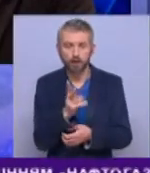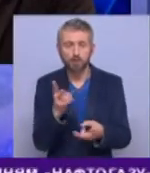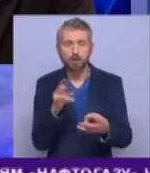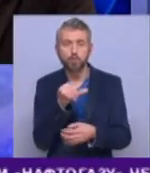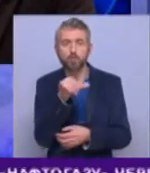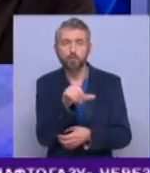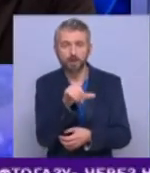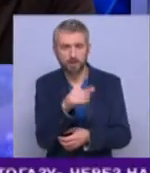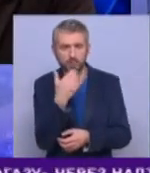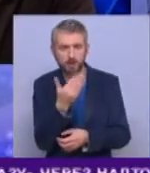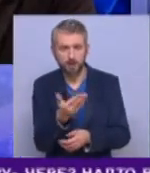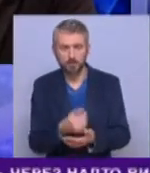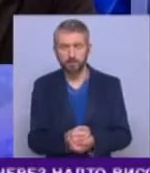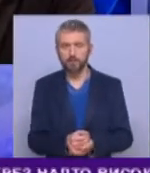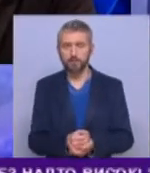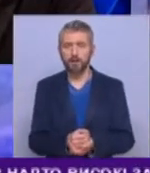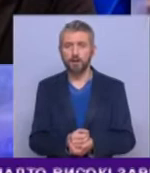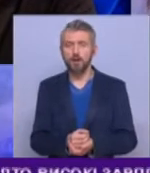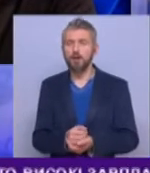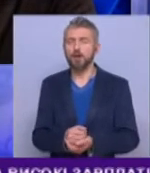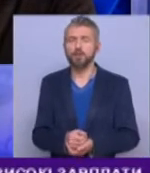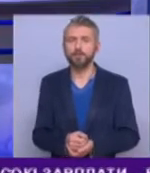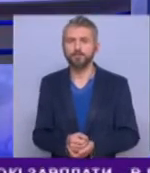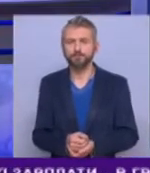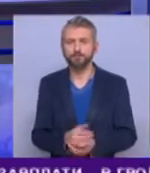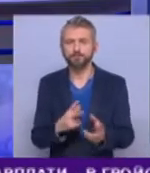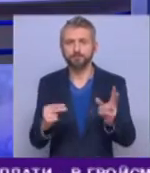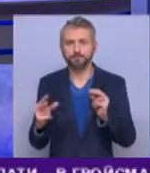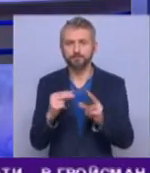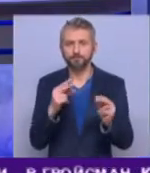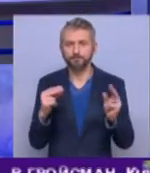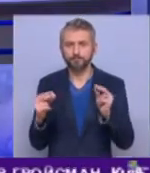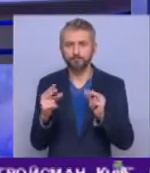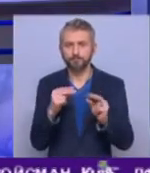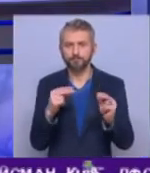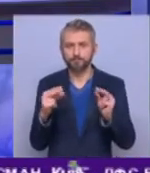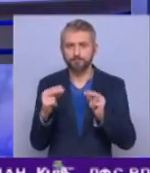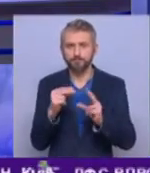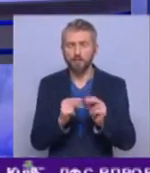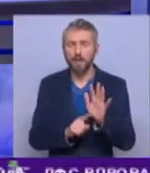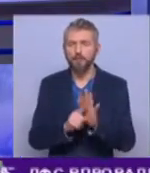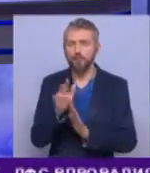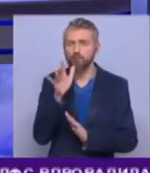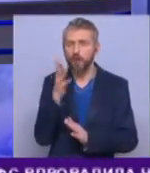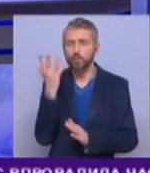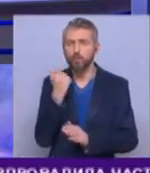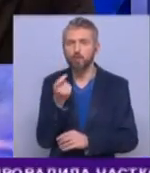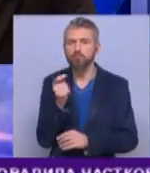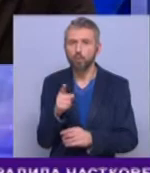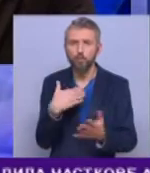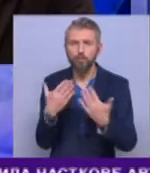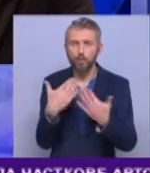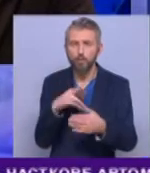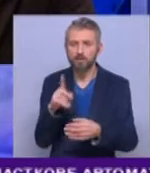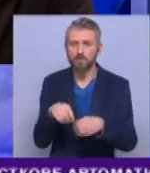них, а болти віддадуть чи ні? Сьогодні... Це ж болти входять в те, що люди оплачують? Настає час, коли жодного відношення,